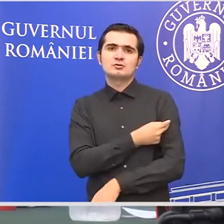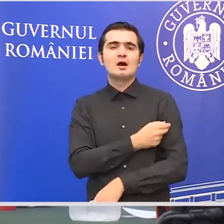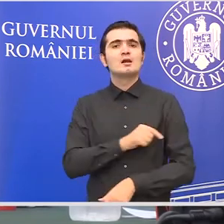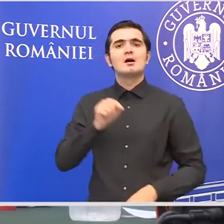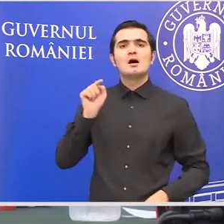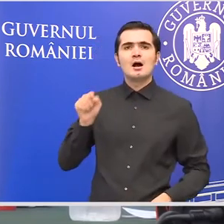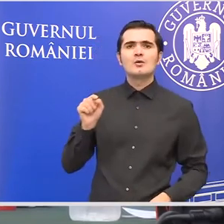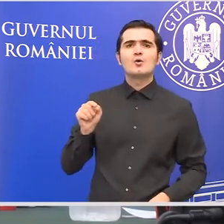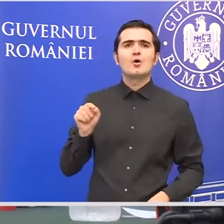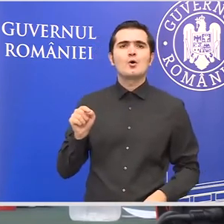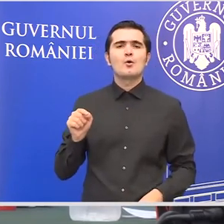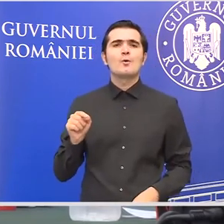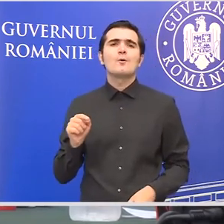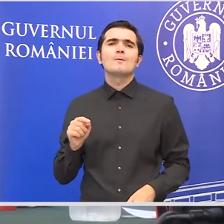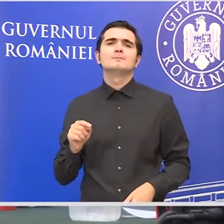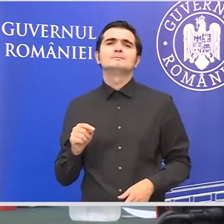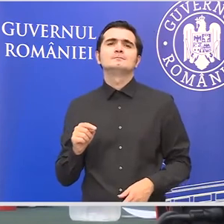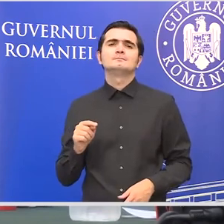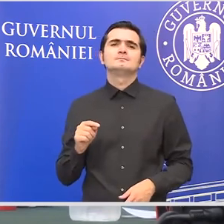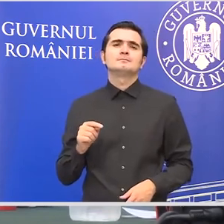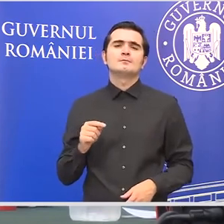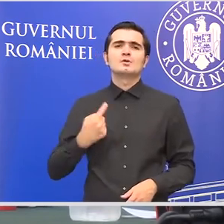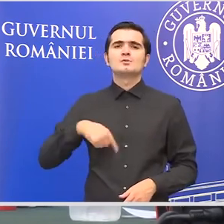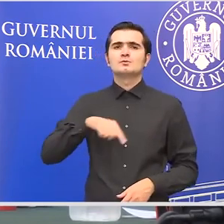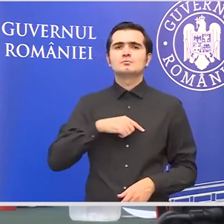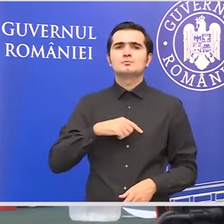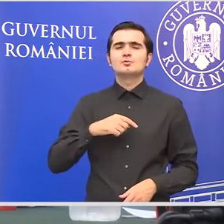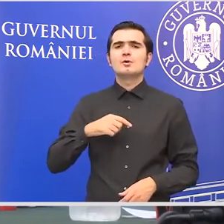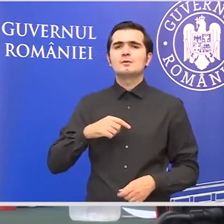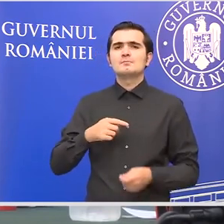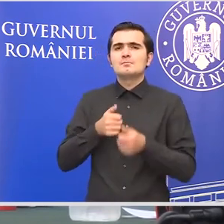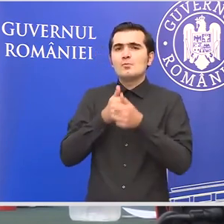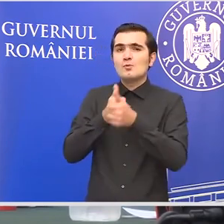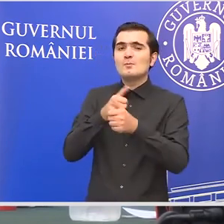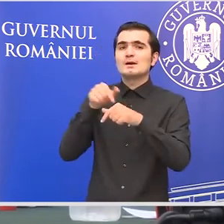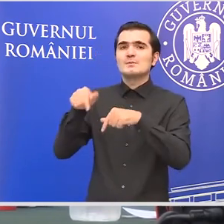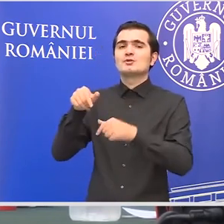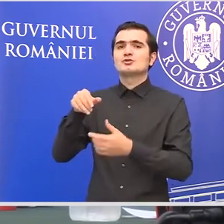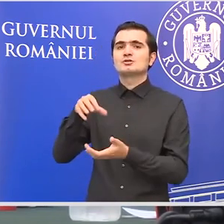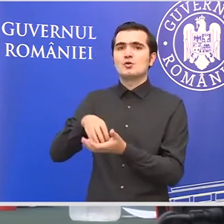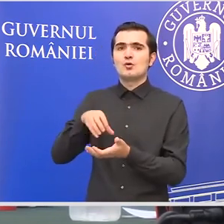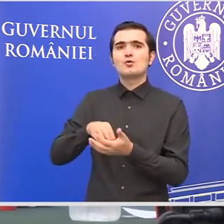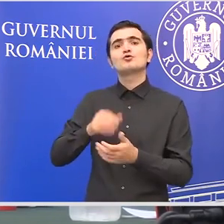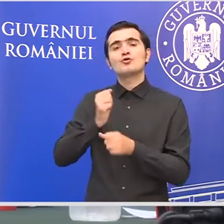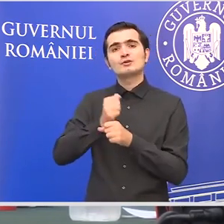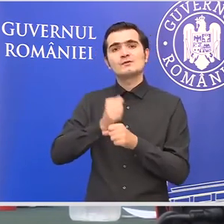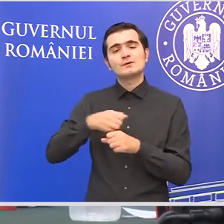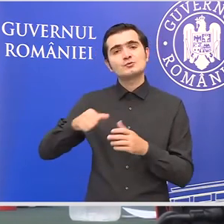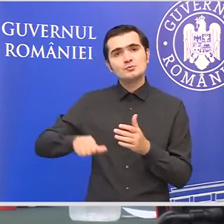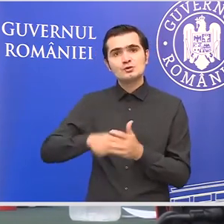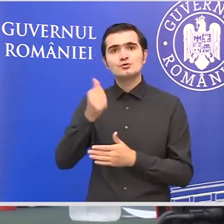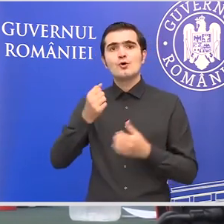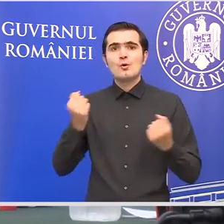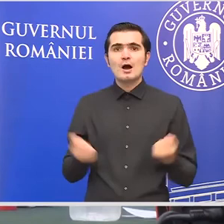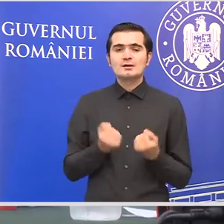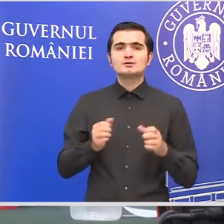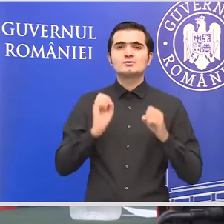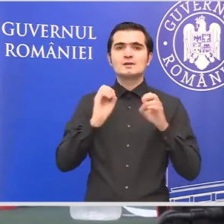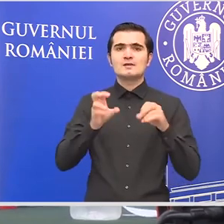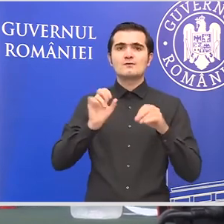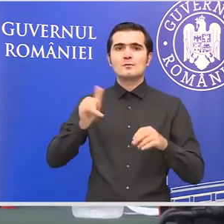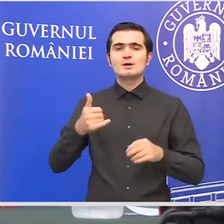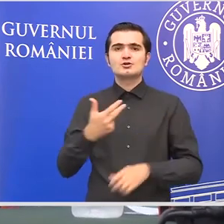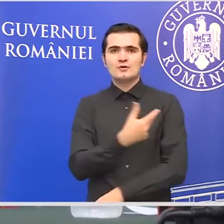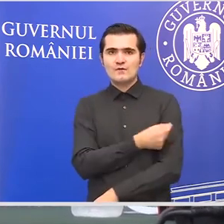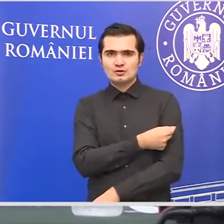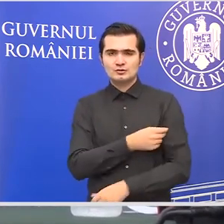acolo sunt în atenția noastră și vom avea alte acțiuni de informare și acțiuni de vaccinare.